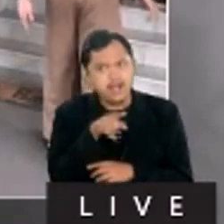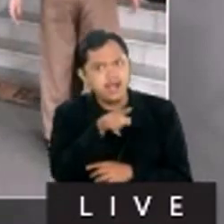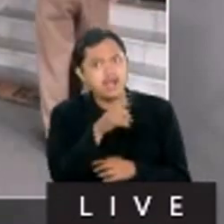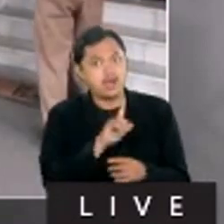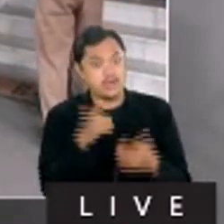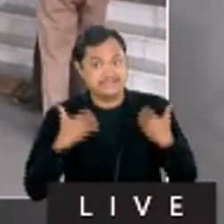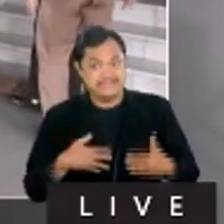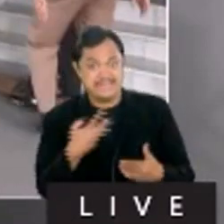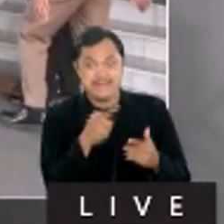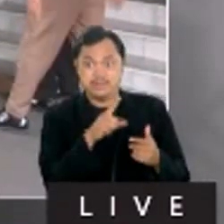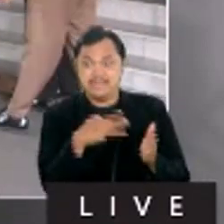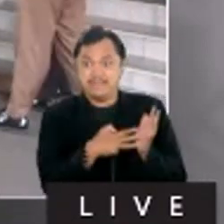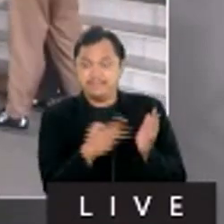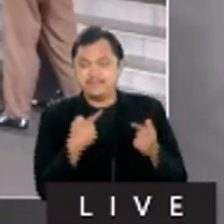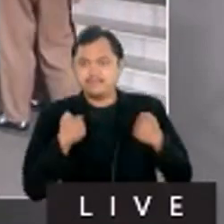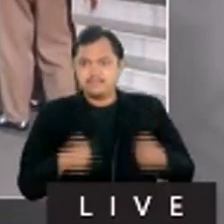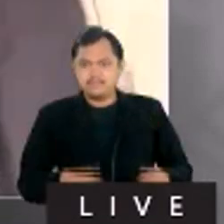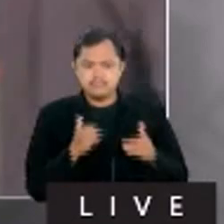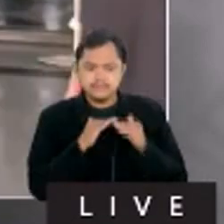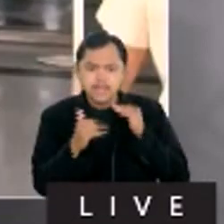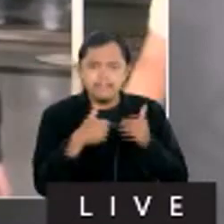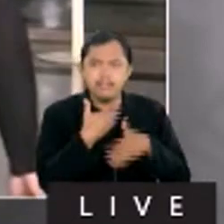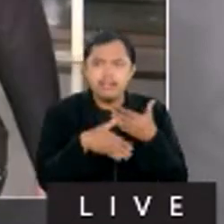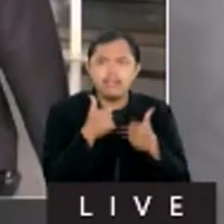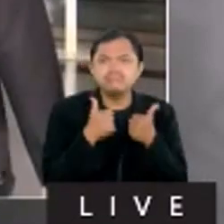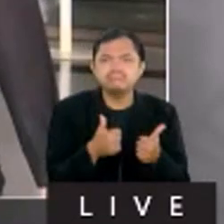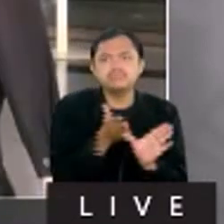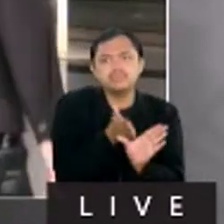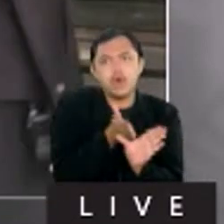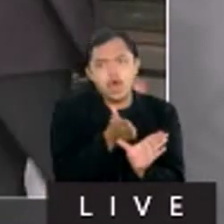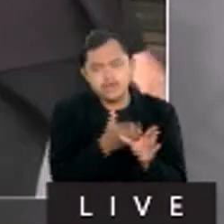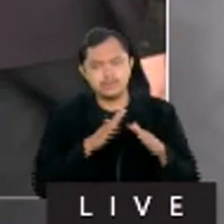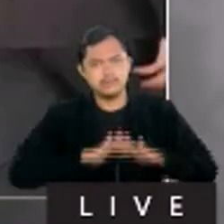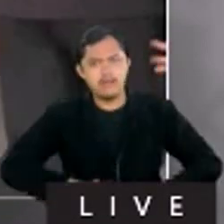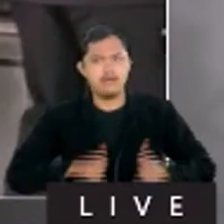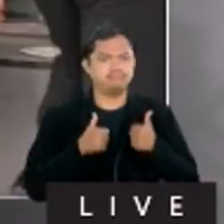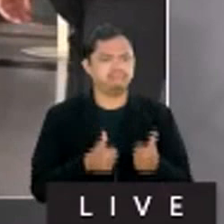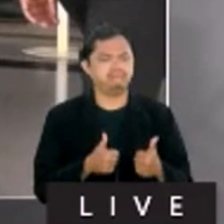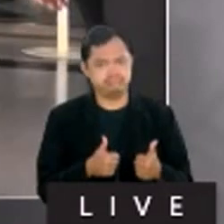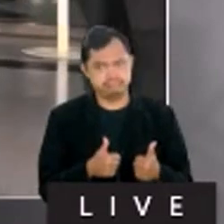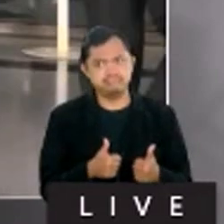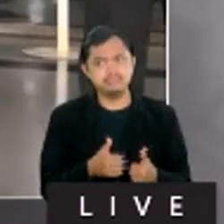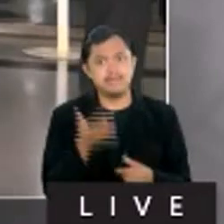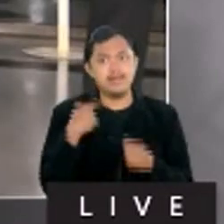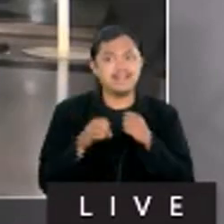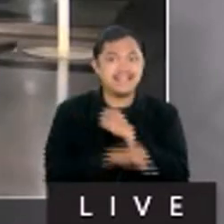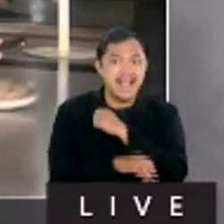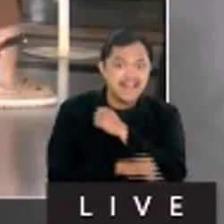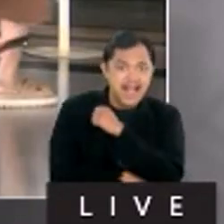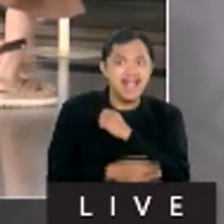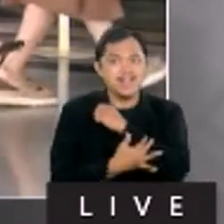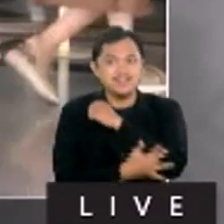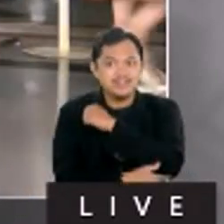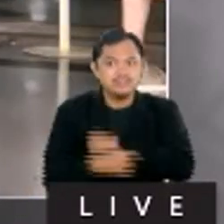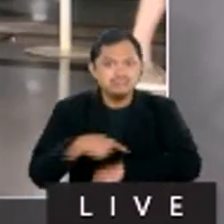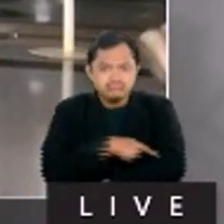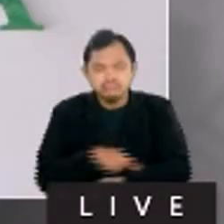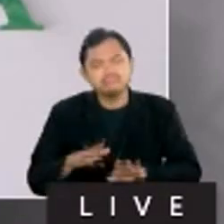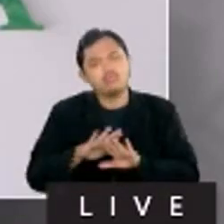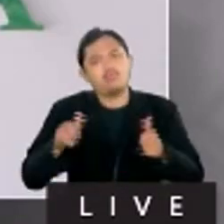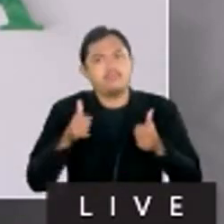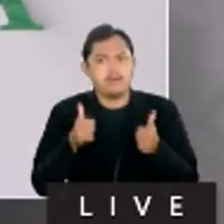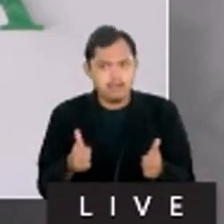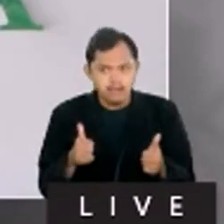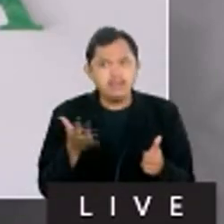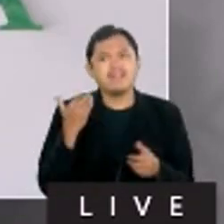lebih stabil dengan kondisi psikologis yang cenderung lebih tenang dan juga dengan tensi darah yang cenderung lebih normal. Karena memang ketika ditangkap pada